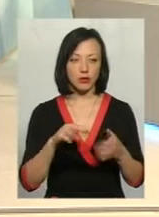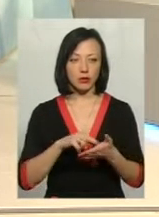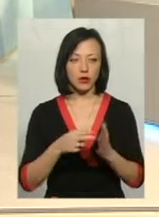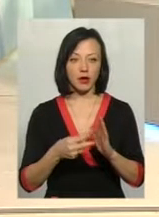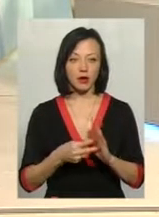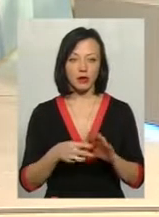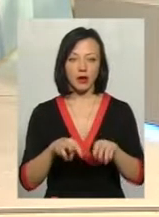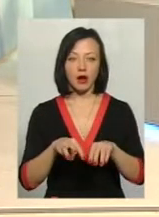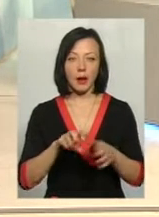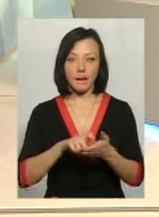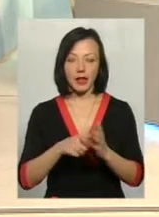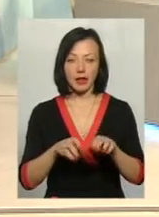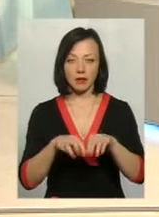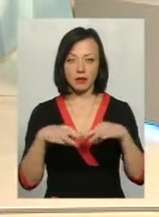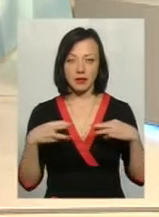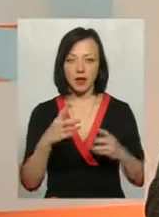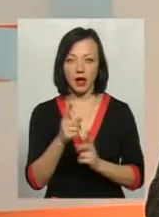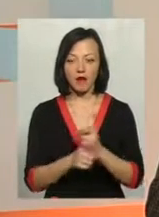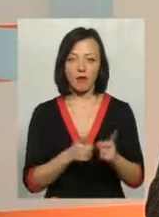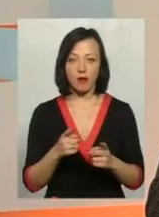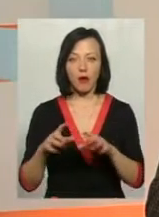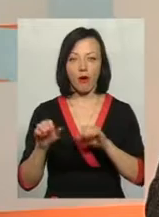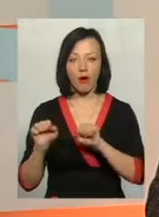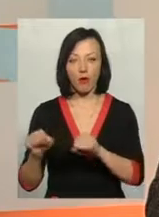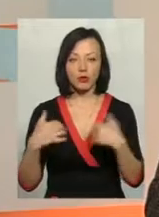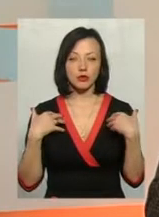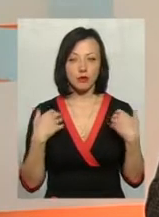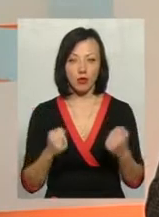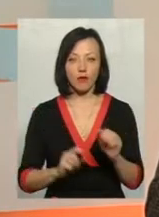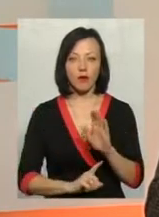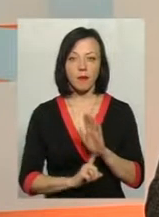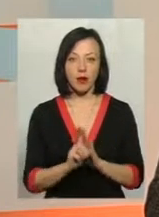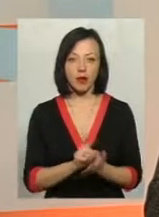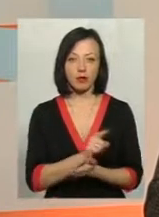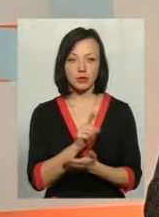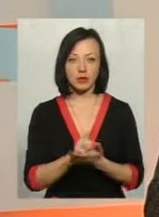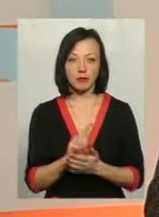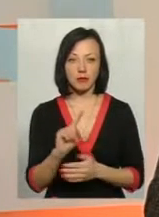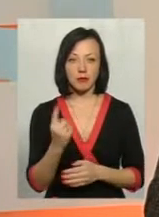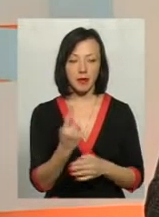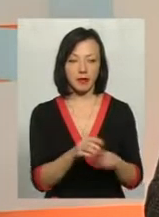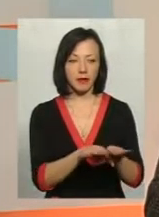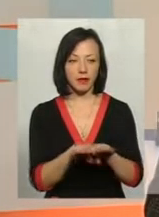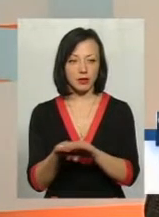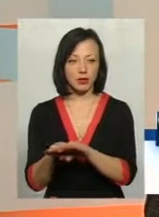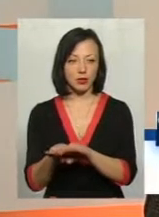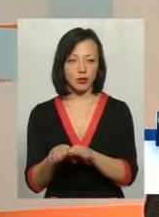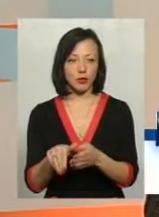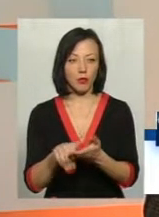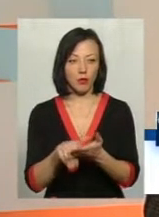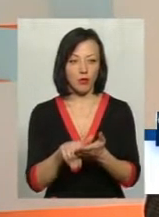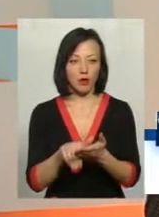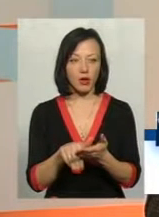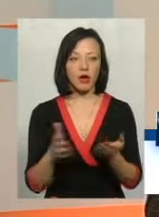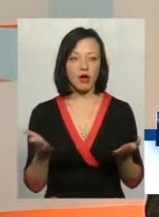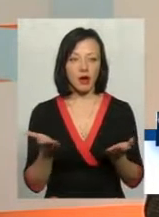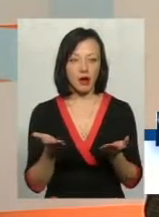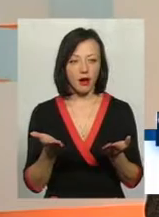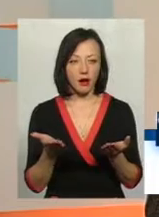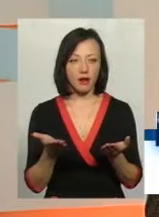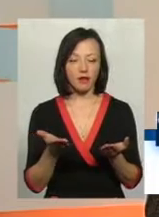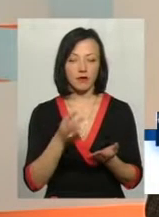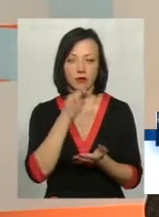міністрів, реформа системи охорони здоров'я має розпочатись з первинної ланки медичної допомоги, яка, власне, відповідає